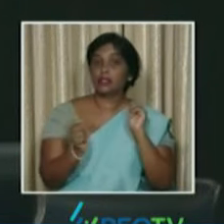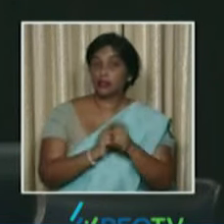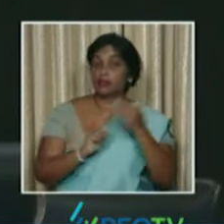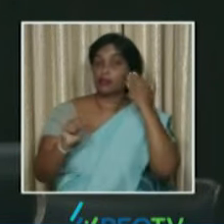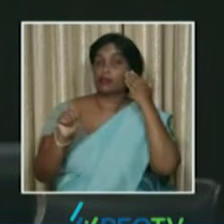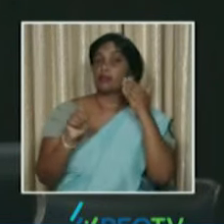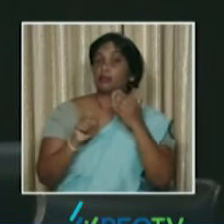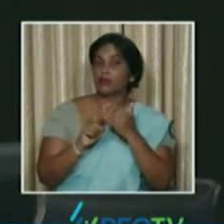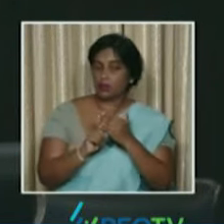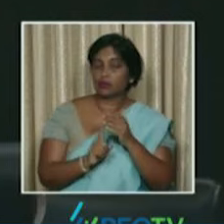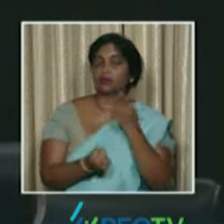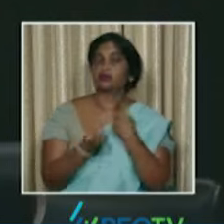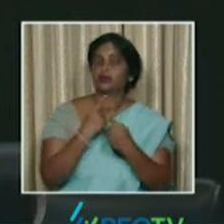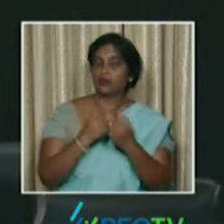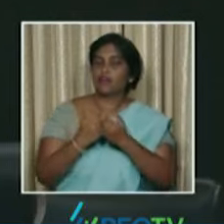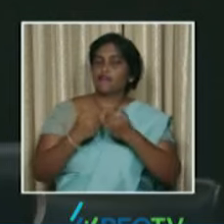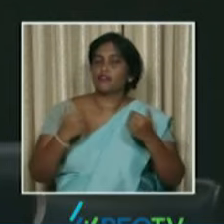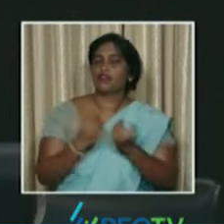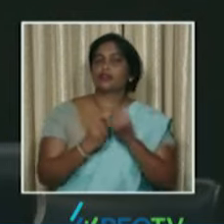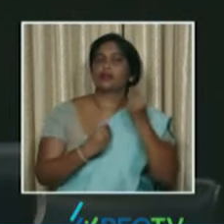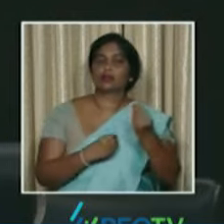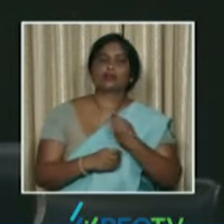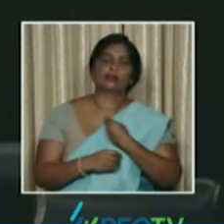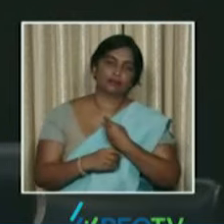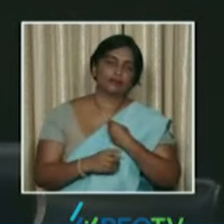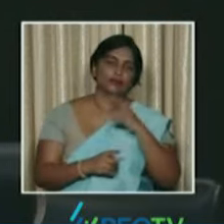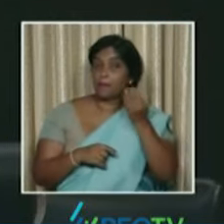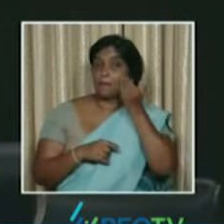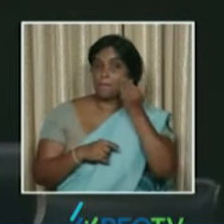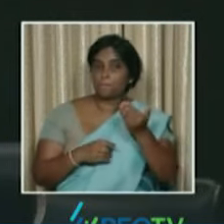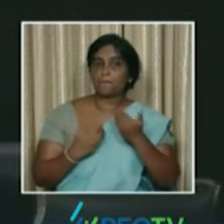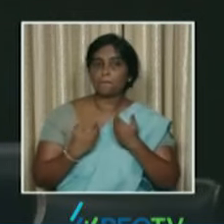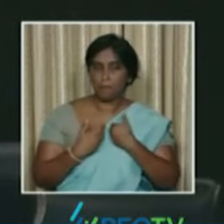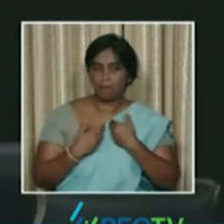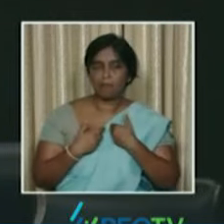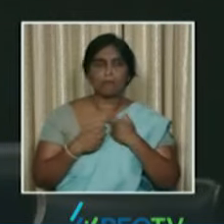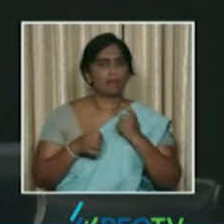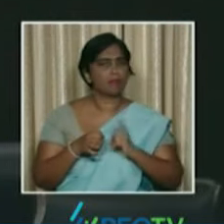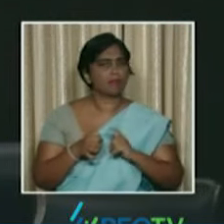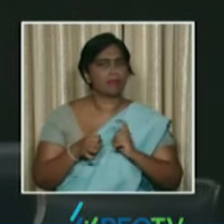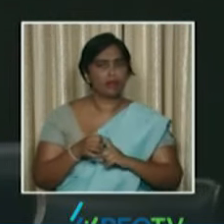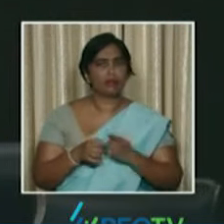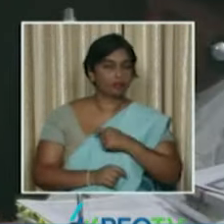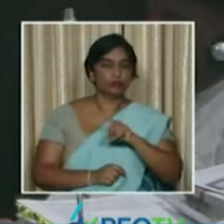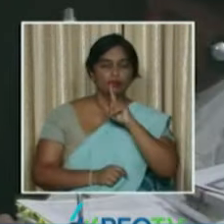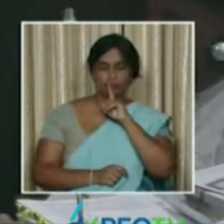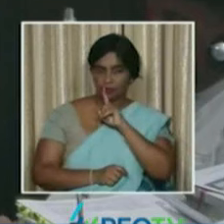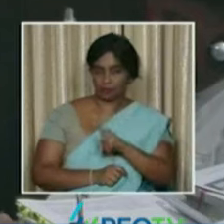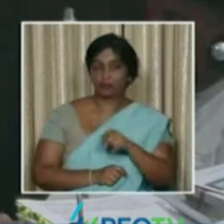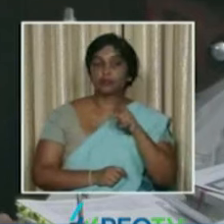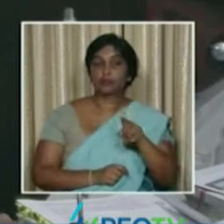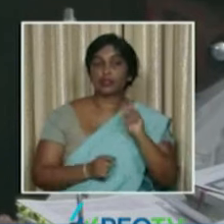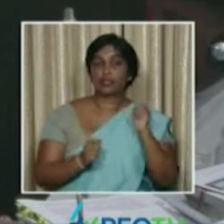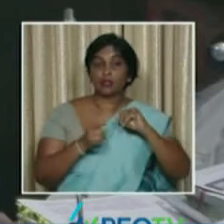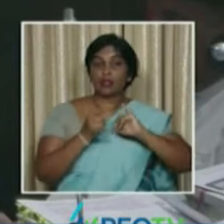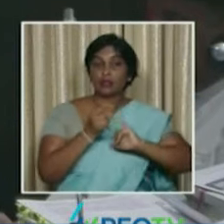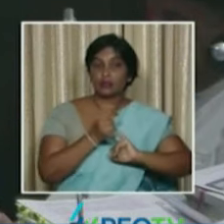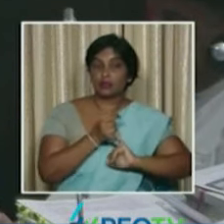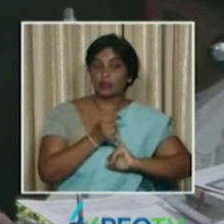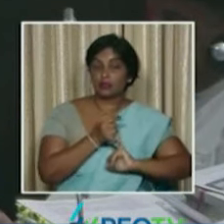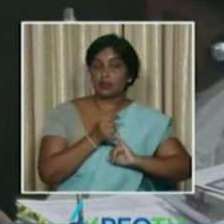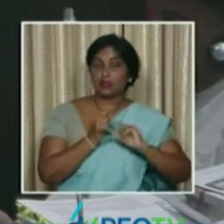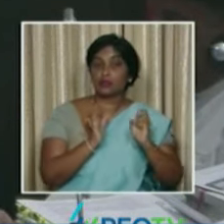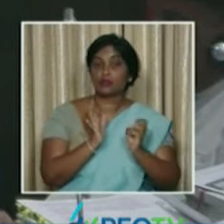සම්බන්ධව ඒ විමර්ශනය වෙනම දෙන්න කියන ඉල්ලීම මම පළවෙනියට කරනවා. මට ප්‍රශ්නේ තියෙන්නේ මේකත් වි විකිණලාද කියලා. මේ ක්‍රිකට් තානාපුණේ